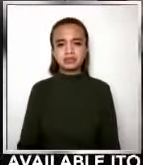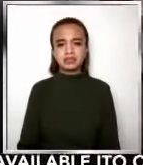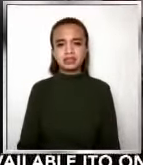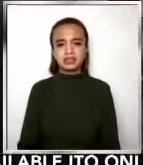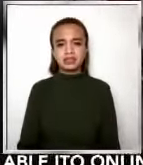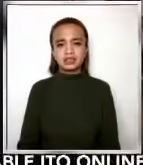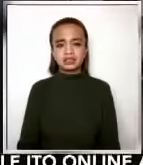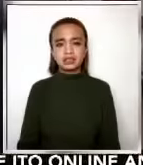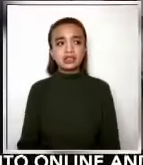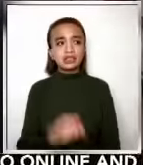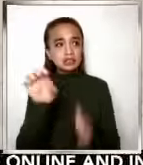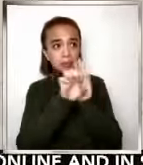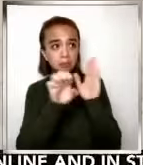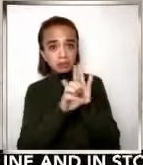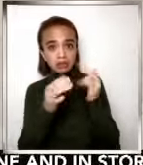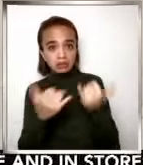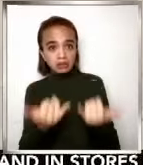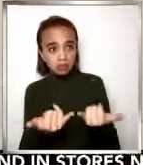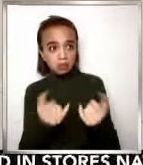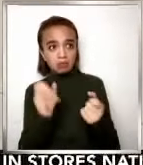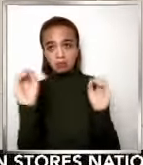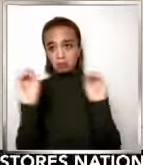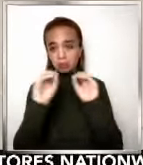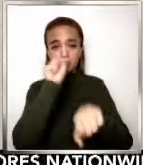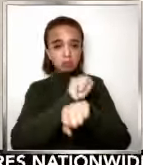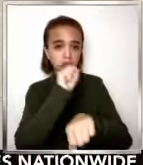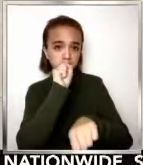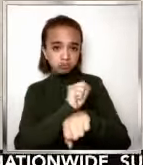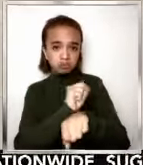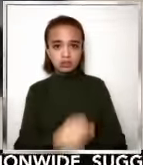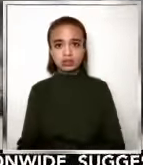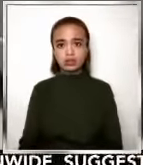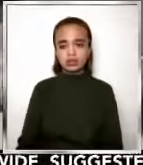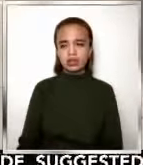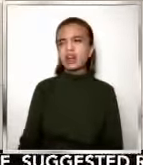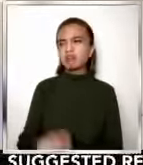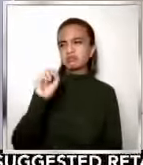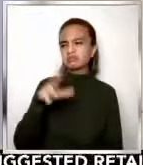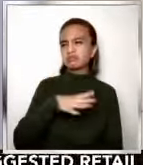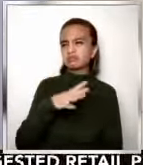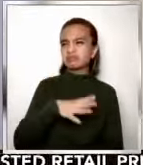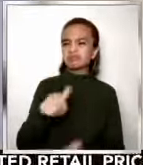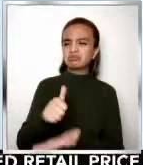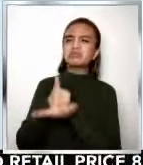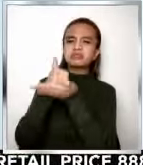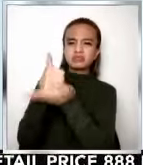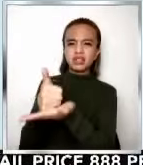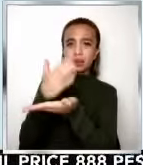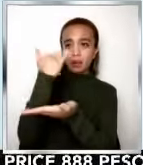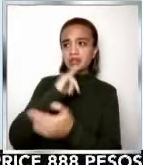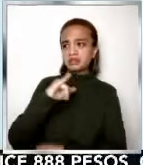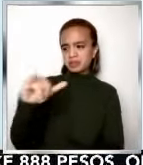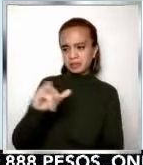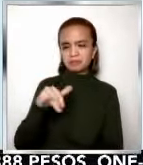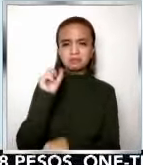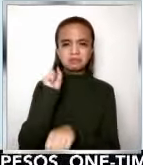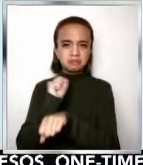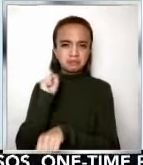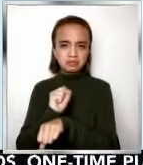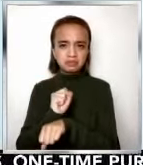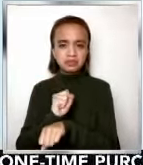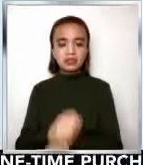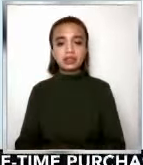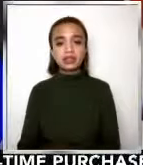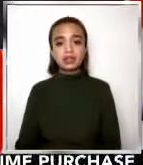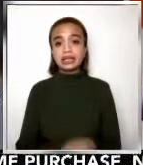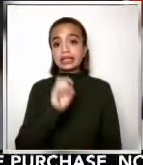Katulad ngayon, wala po kami trabaho, di ba? Tulong na lang sa kanila rin kasi parehas lang naman naghahanap buhay. Sakali naman daw bumaba ang